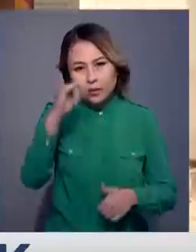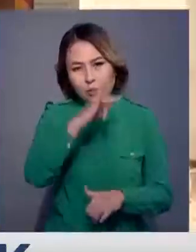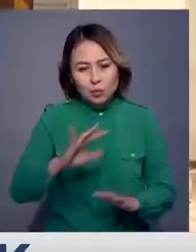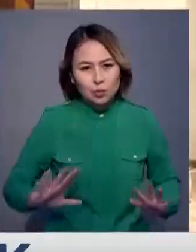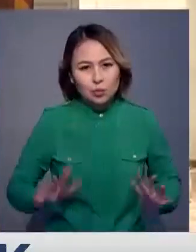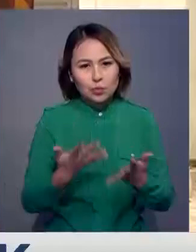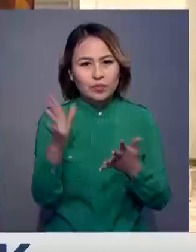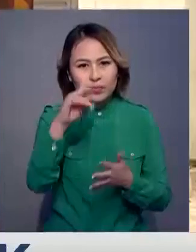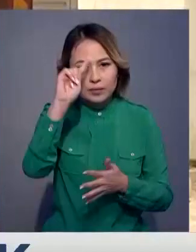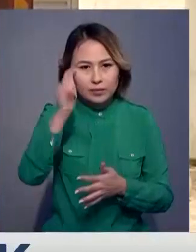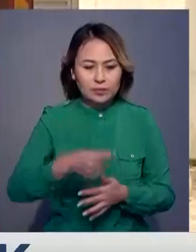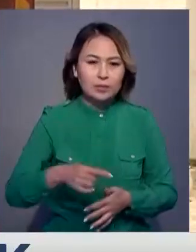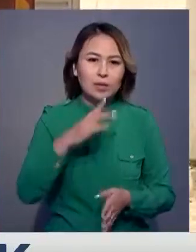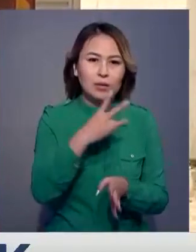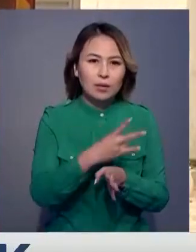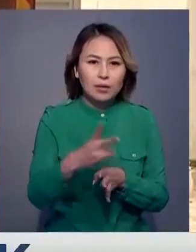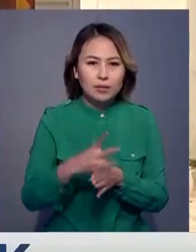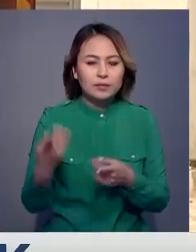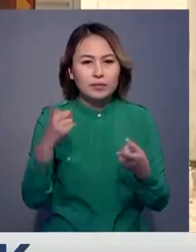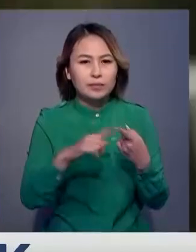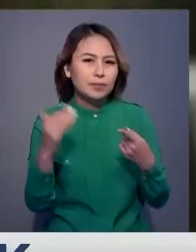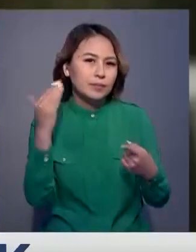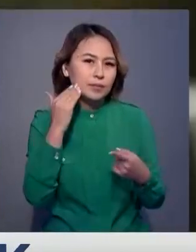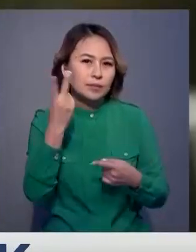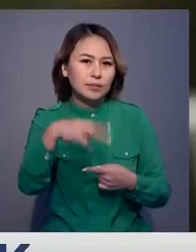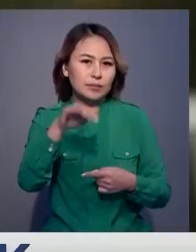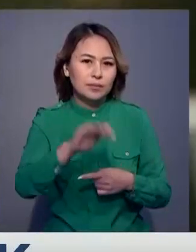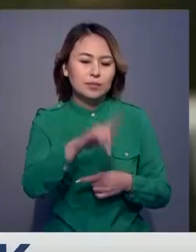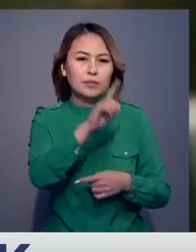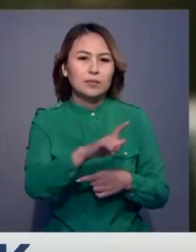болған бүкіл соғыстар мен лаңкестік әрекеттерден шамамен 20 мың